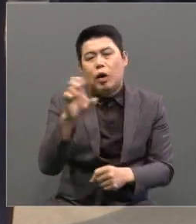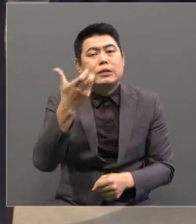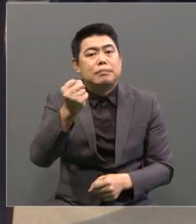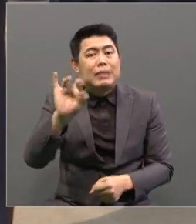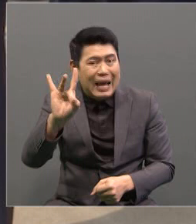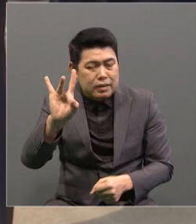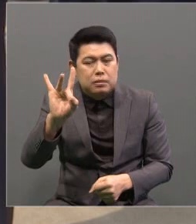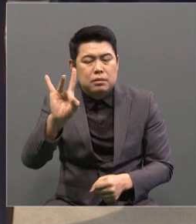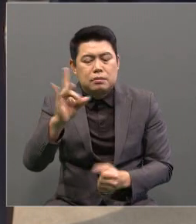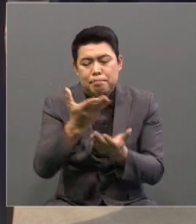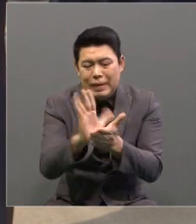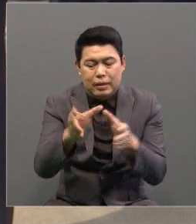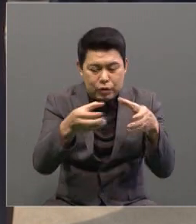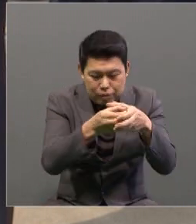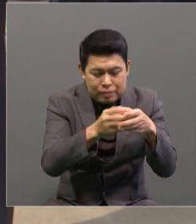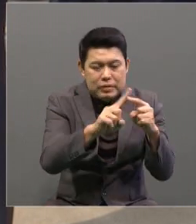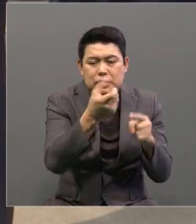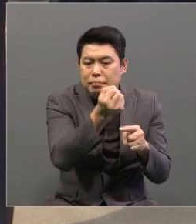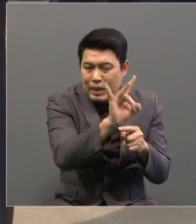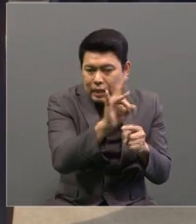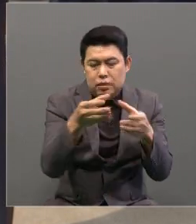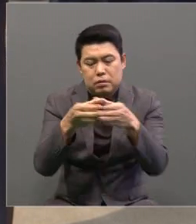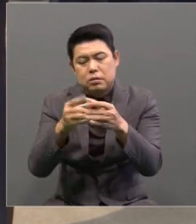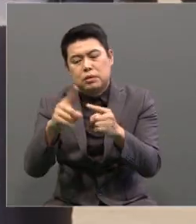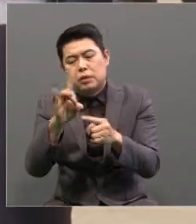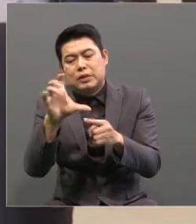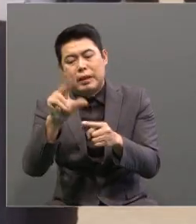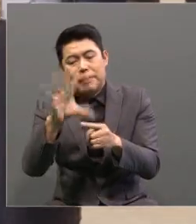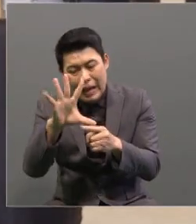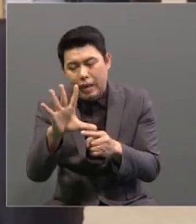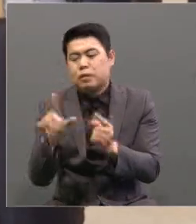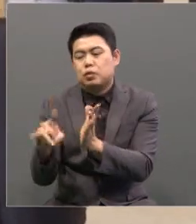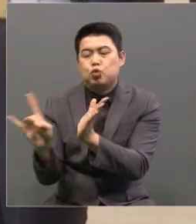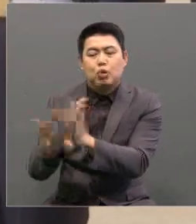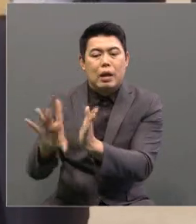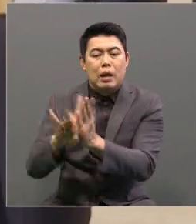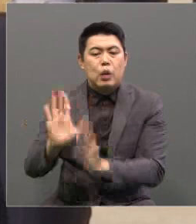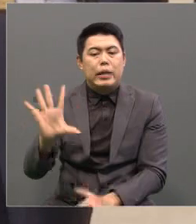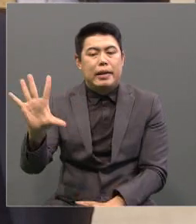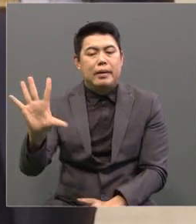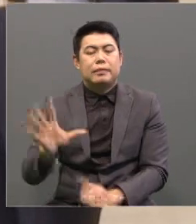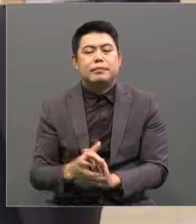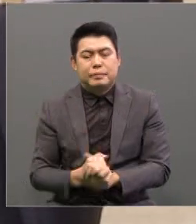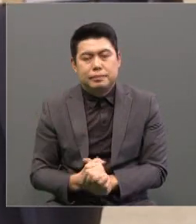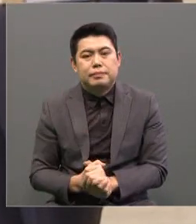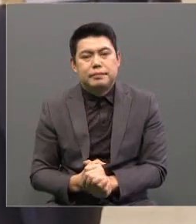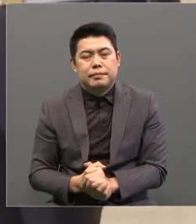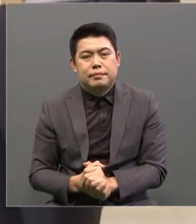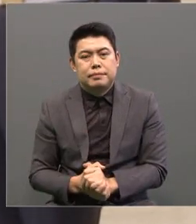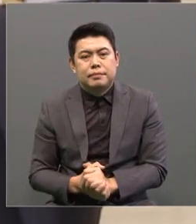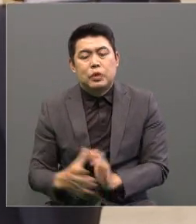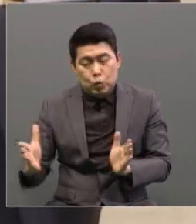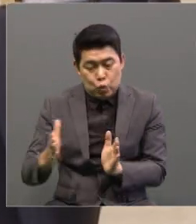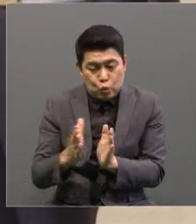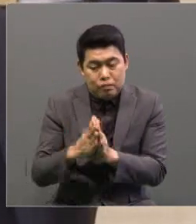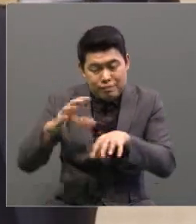218คนแบ่งเป็นชุดแรกเนี่ย78คนชุดที่2 135คนและชุดสุดท้าย5คนพร้อมทั้งมีการไปร่วมกับหน่วยงาน